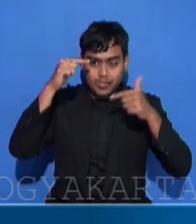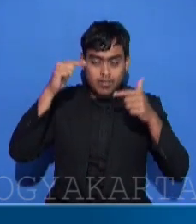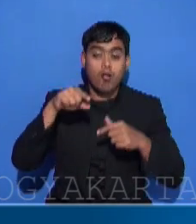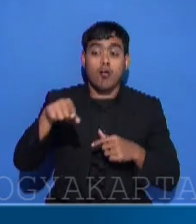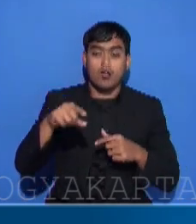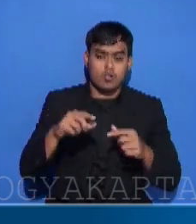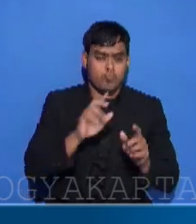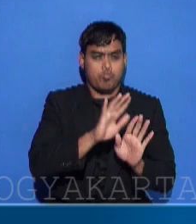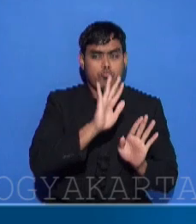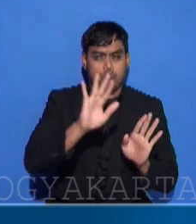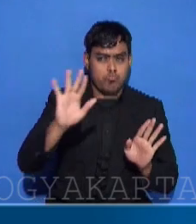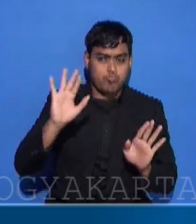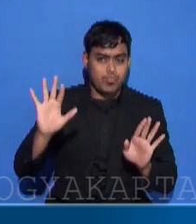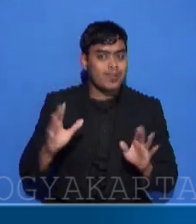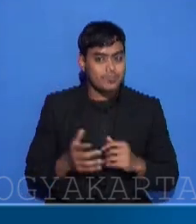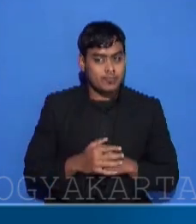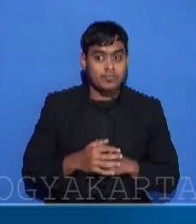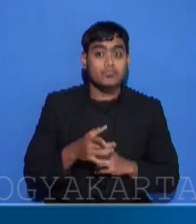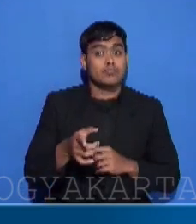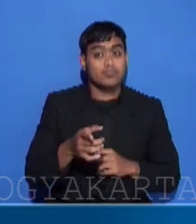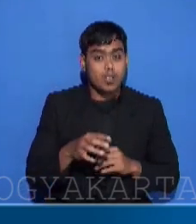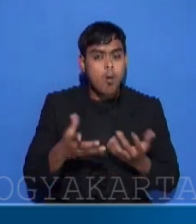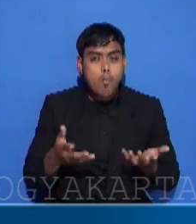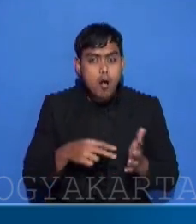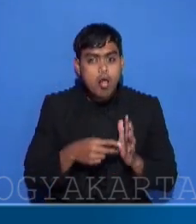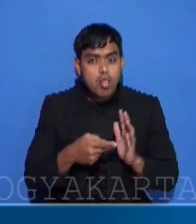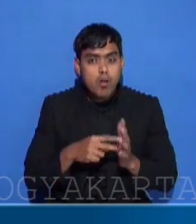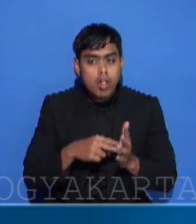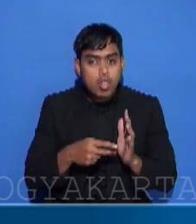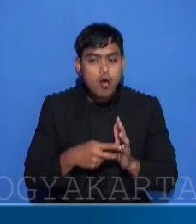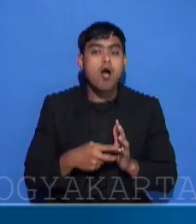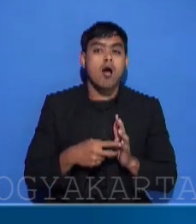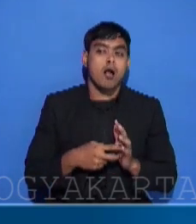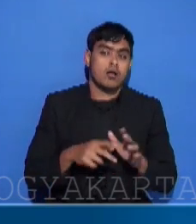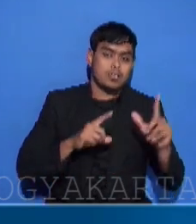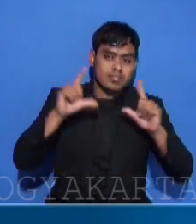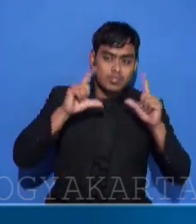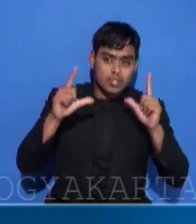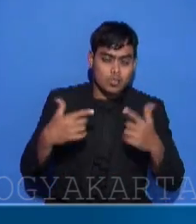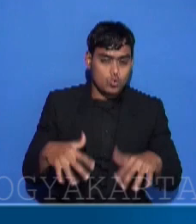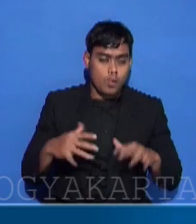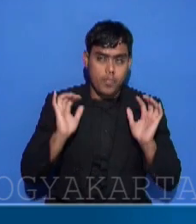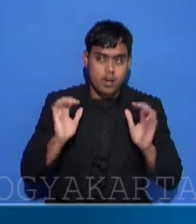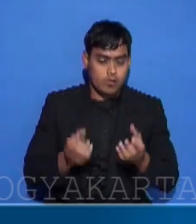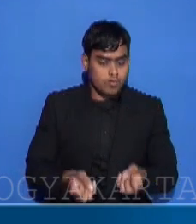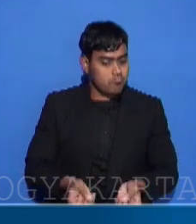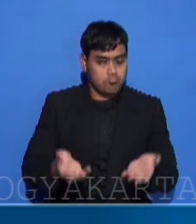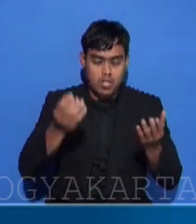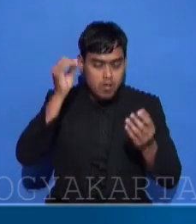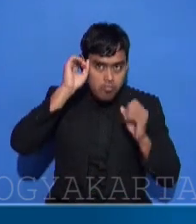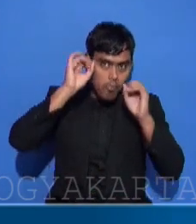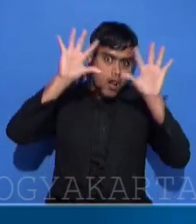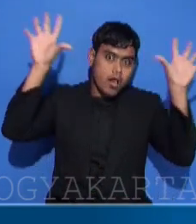dengan tidak dibatasi pameran seni rupa ini juga menggelar sejumlah workshop dengan peserta anak dan orang tua tujuannya orang tua